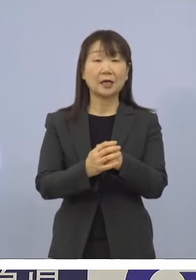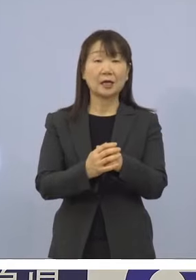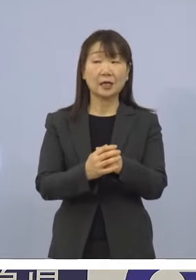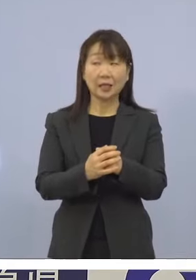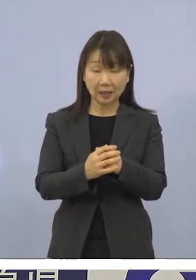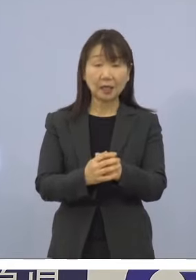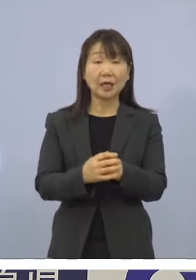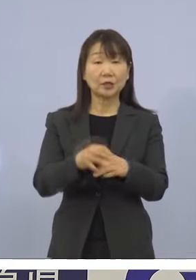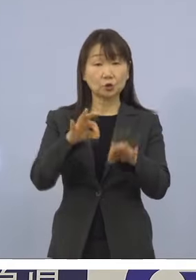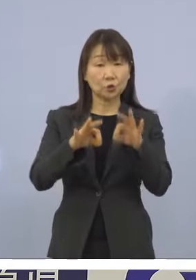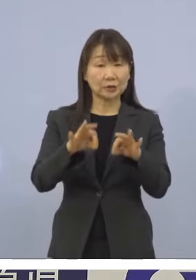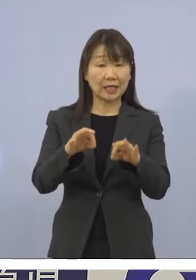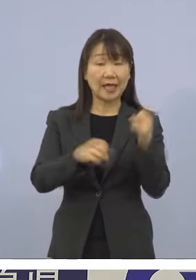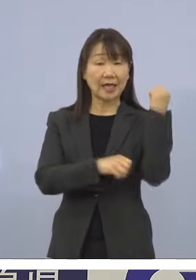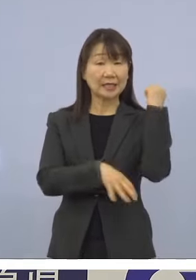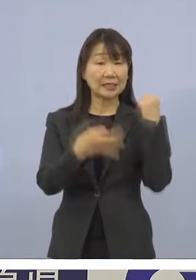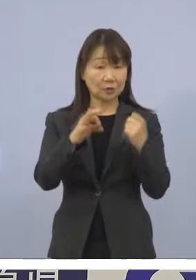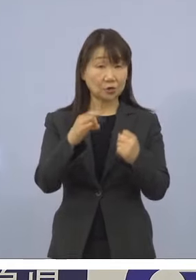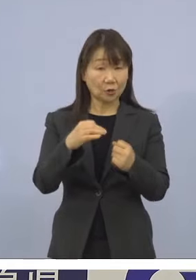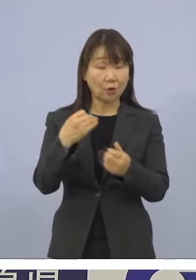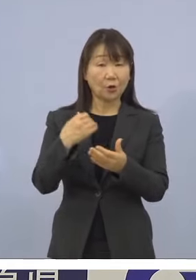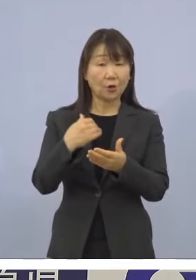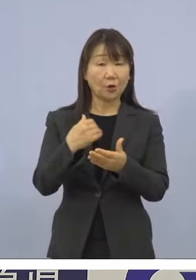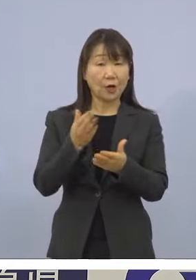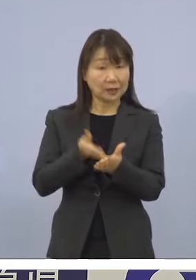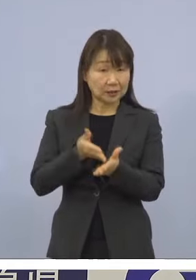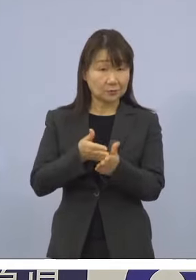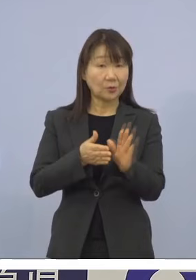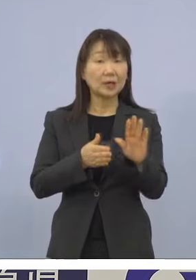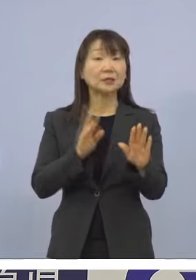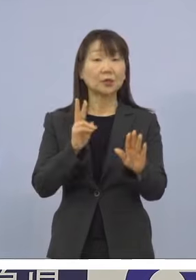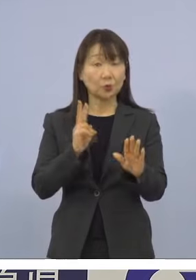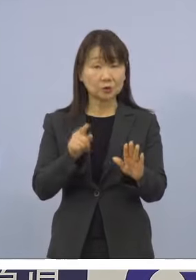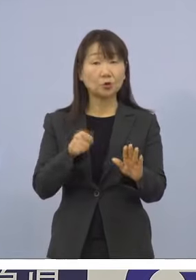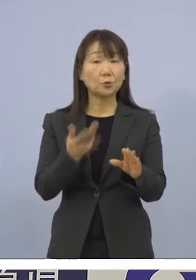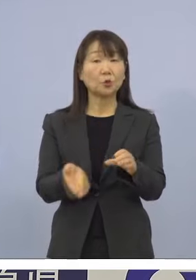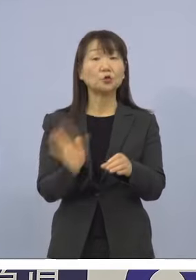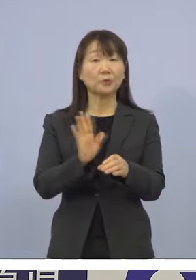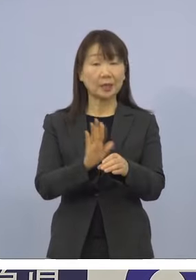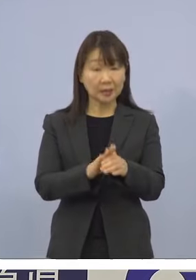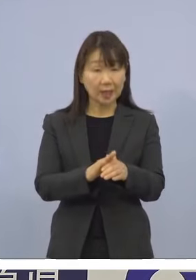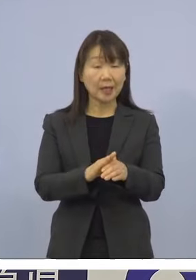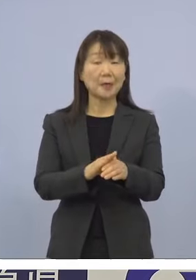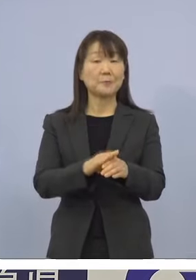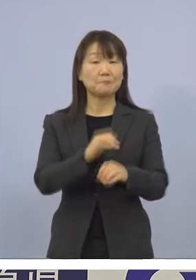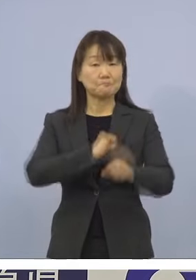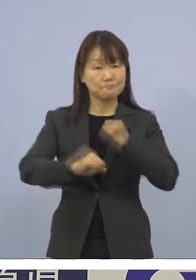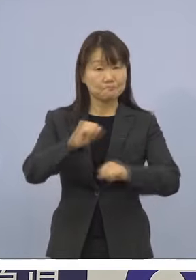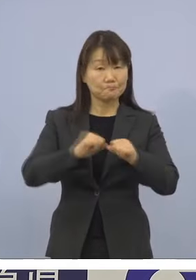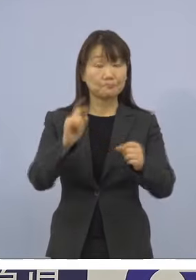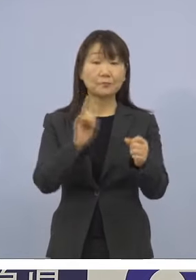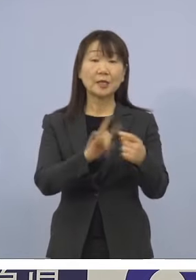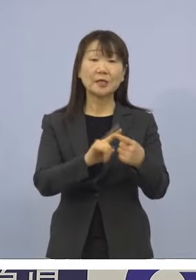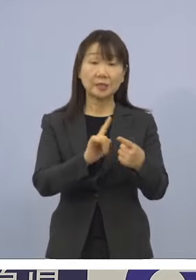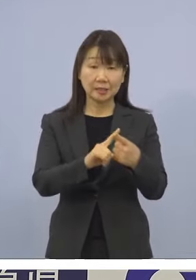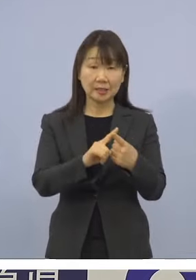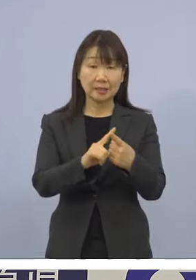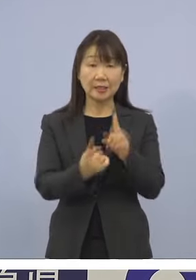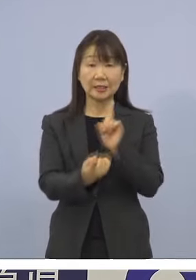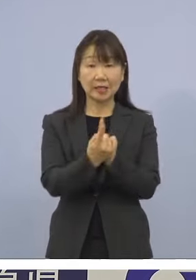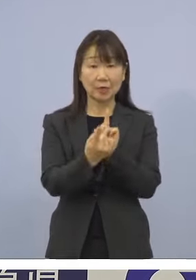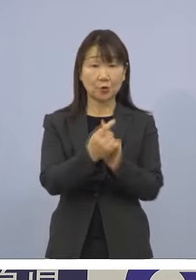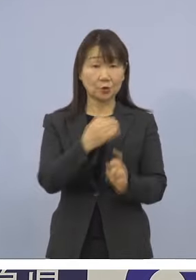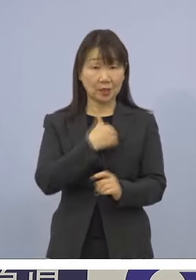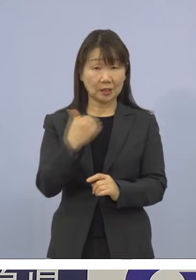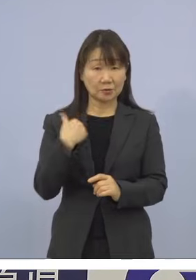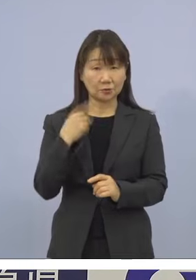基金の話ありましたけれどもですね、まあいったものも含めて機動的に対応できればと思い